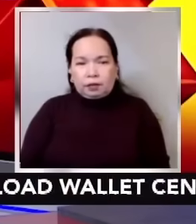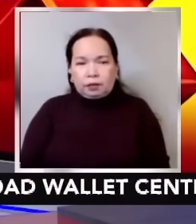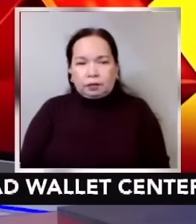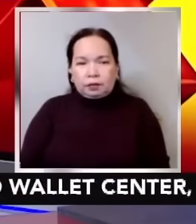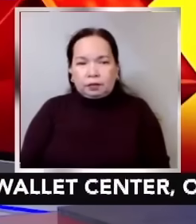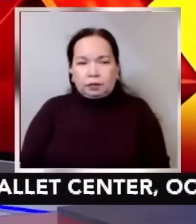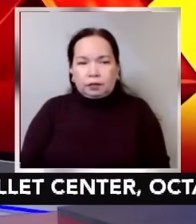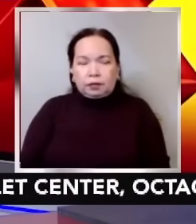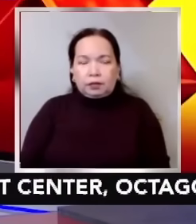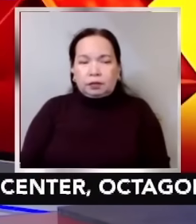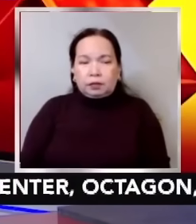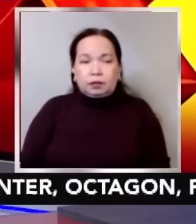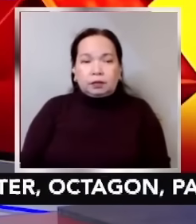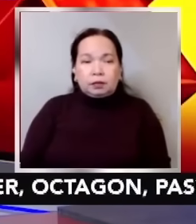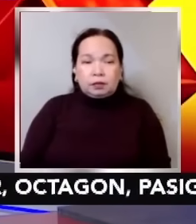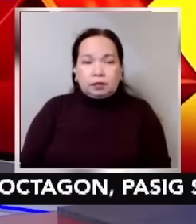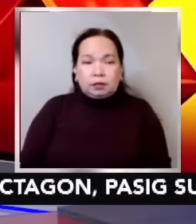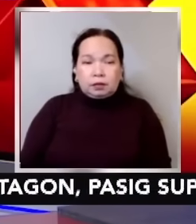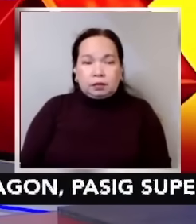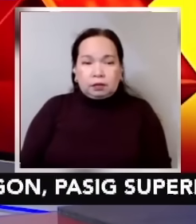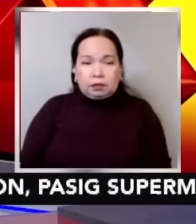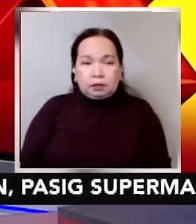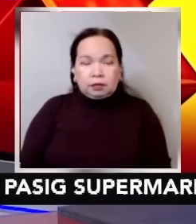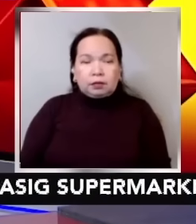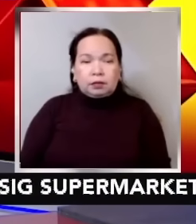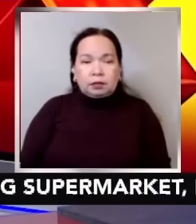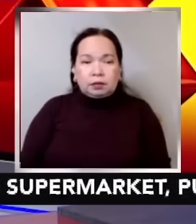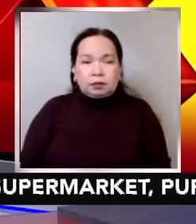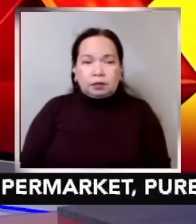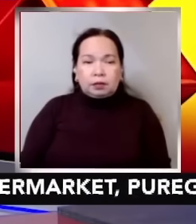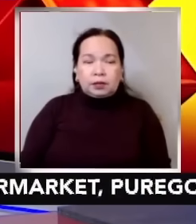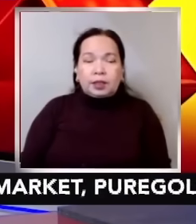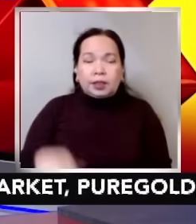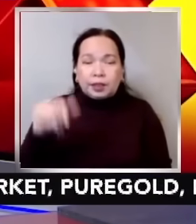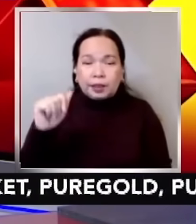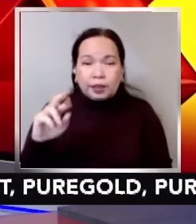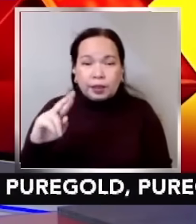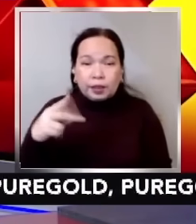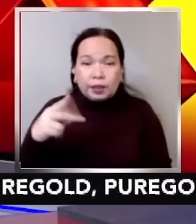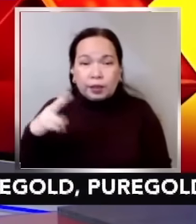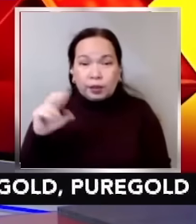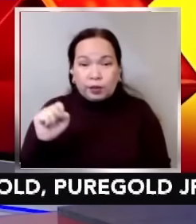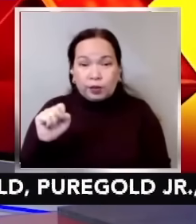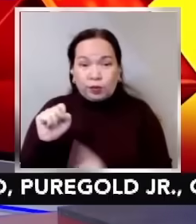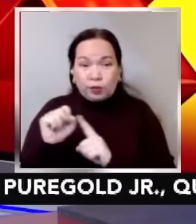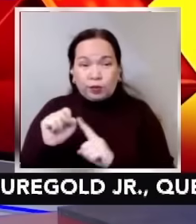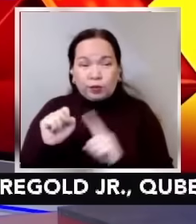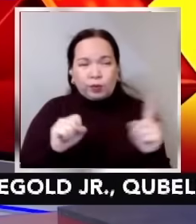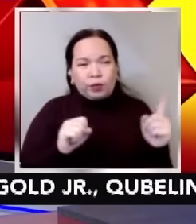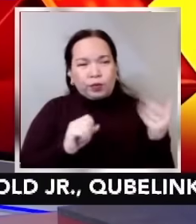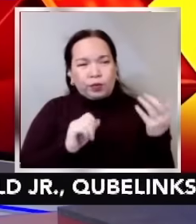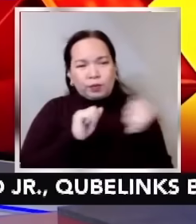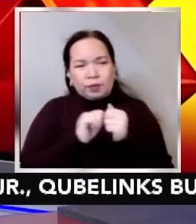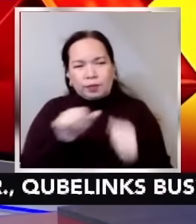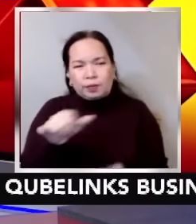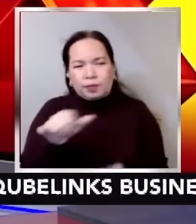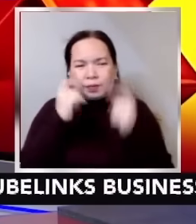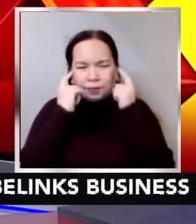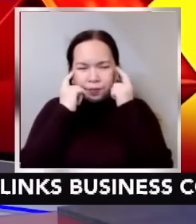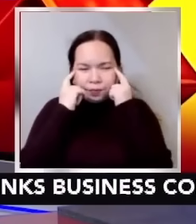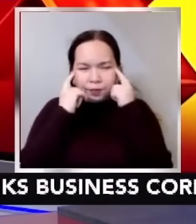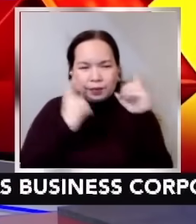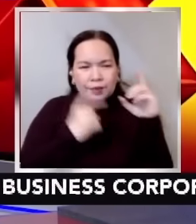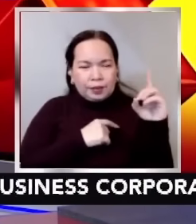Fanboy achieved si It's Showtime Young Star Baby Argus nang makabonding niya ang fellow Chinito cutie na si David Licauco.